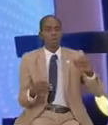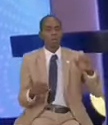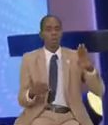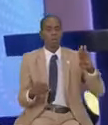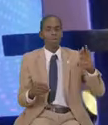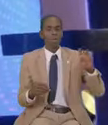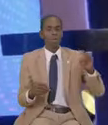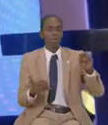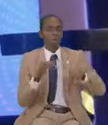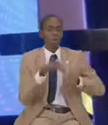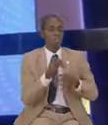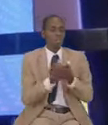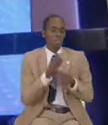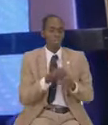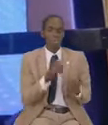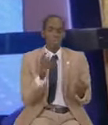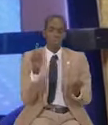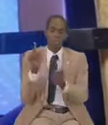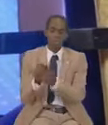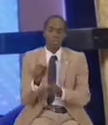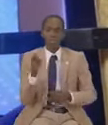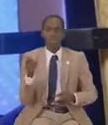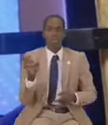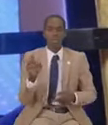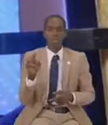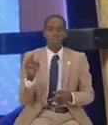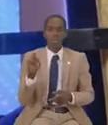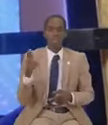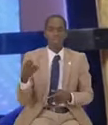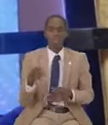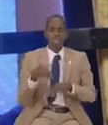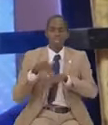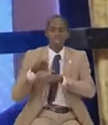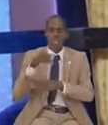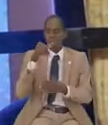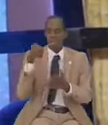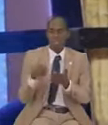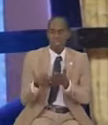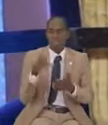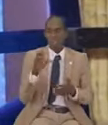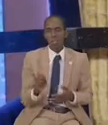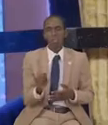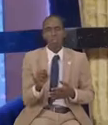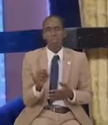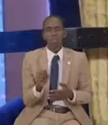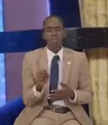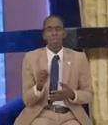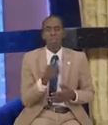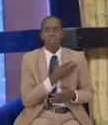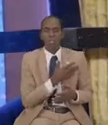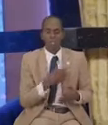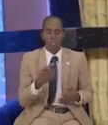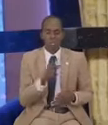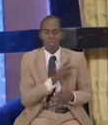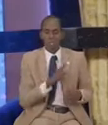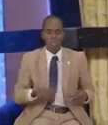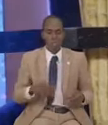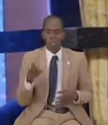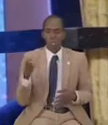et venu vers lui et elle a envoyé une délégation des émissaires vers et il était très heureux